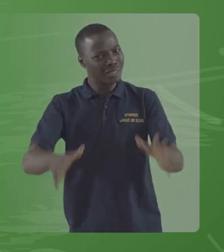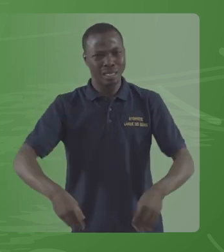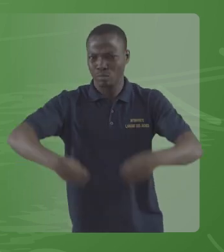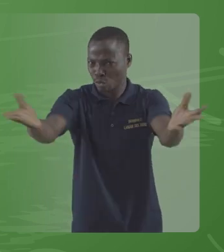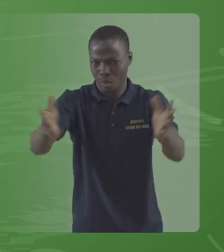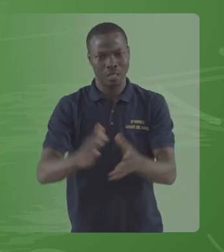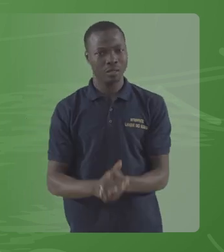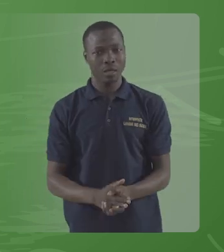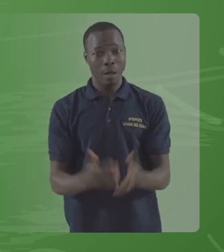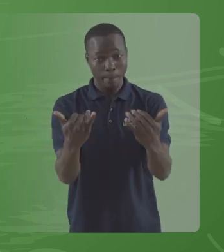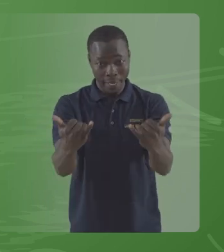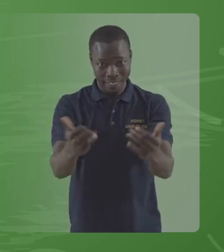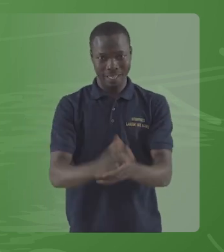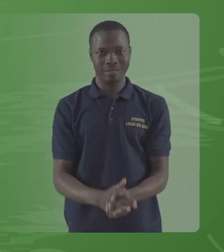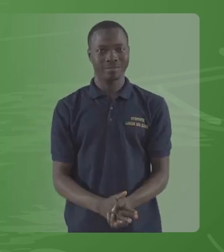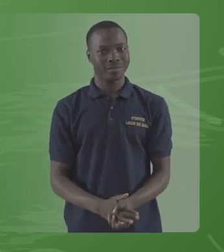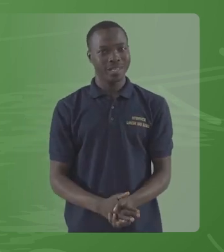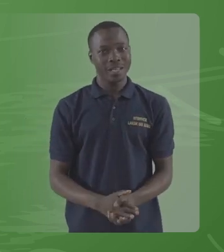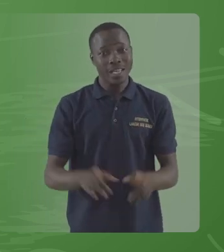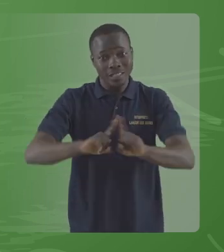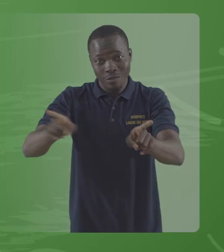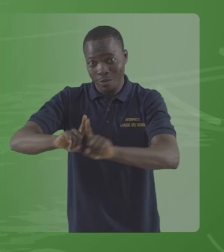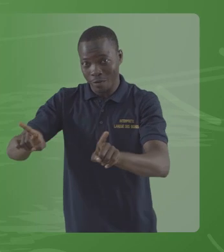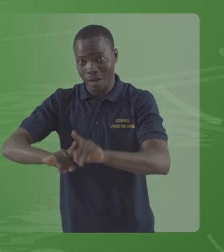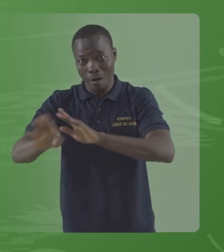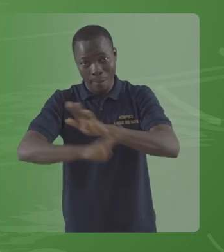allons donner les différentes bases successives.